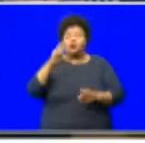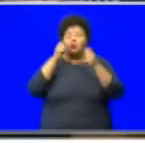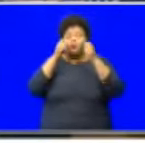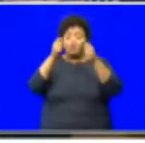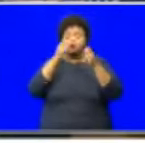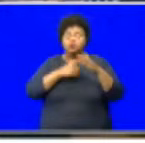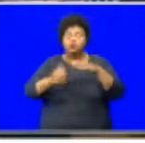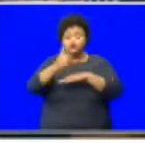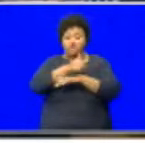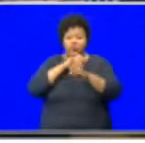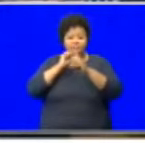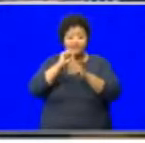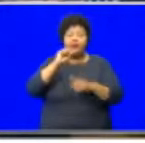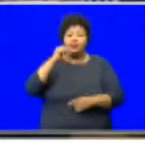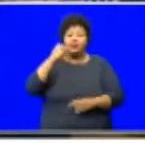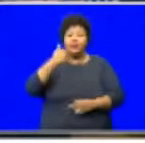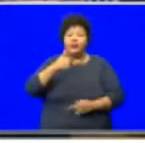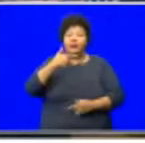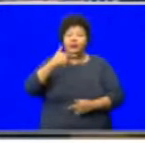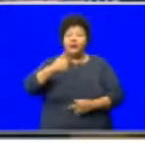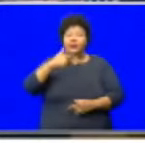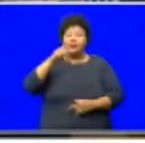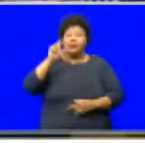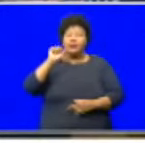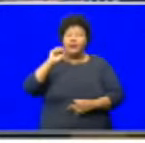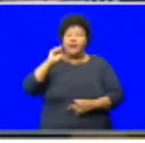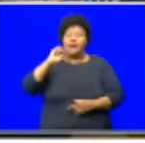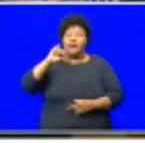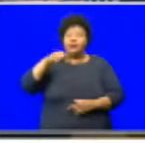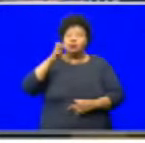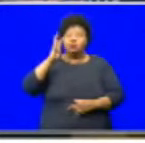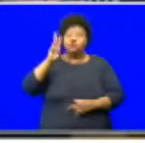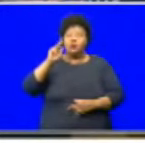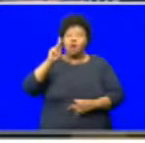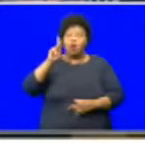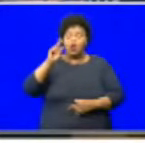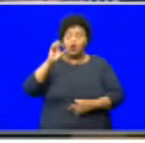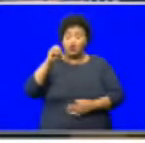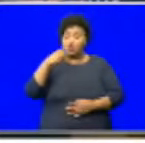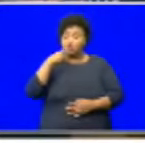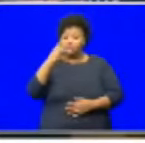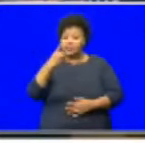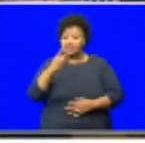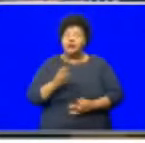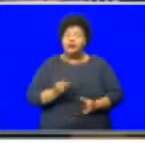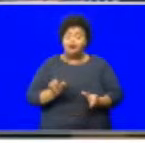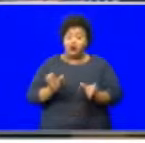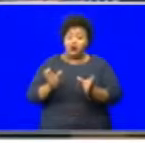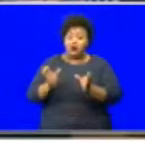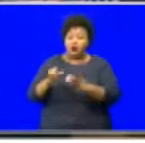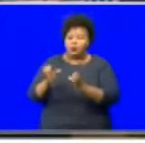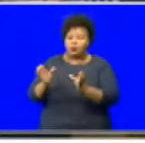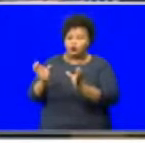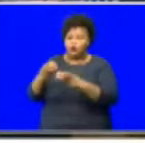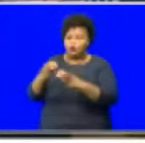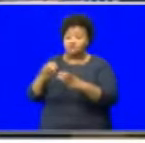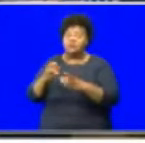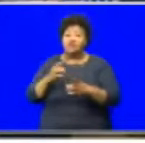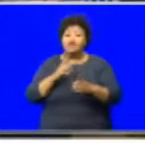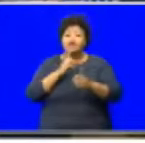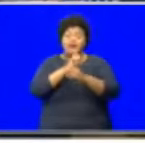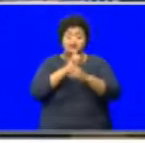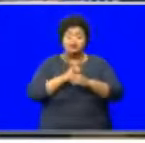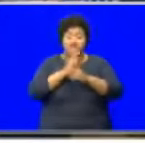culani hlatshwako lochazile ukuthi lihlelwe tigungu emimangweni tekukhulumisa tindzaba tekuhlukubetana lusachoya kahle